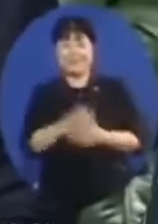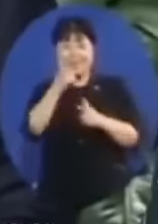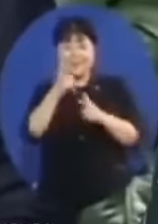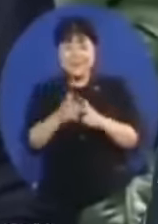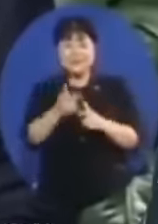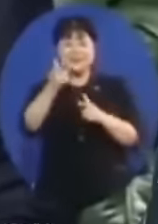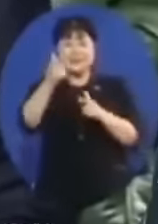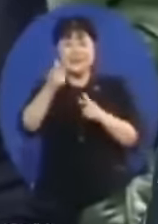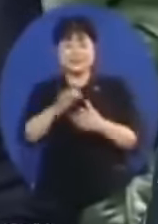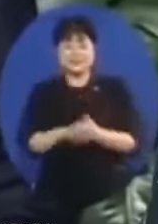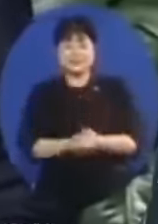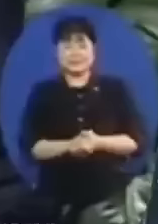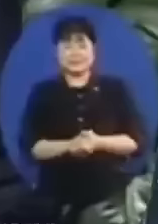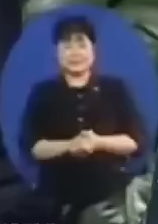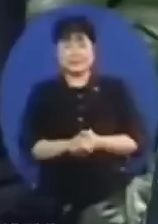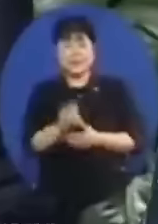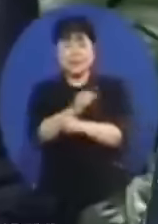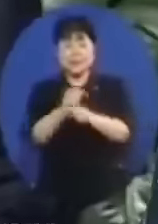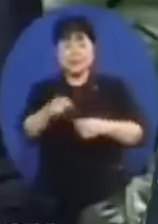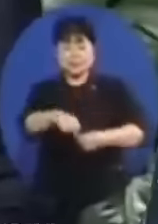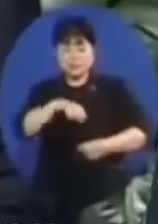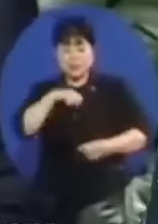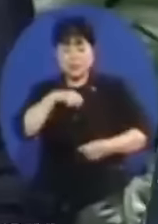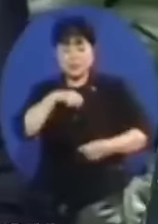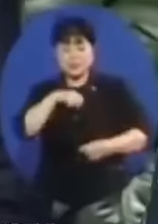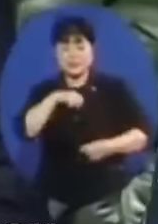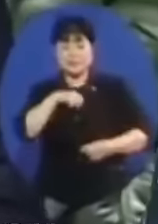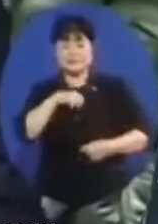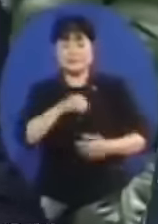예수님의 용서와 의,